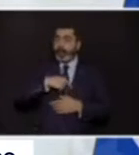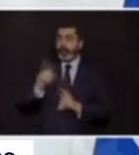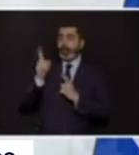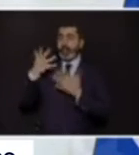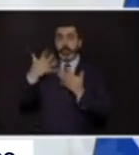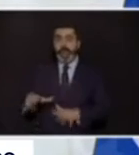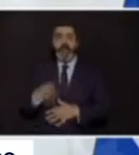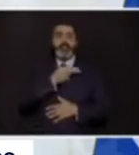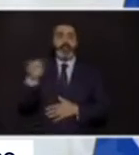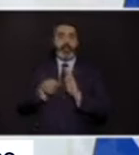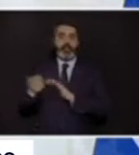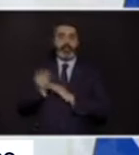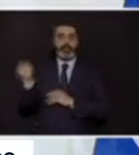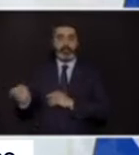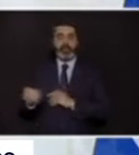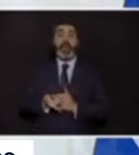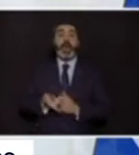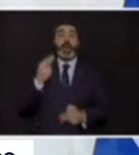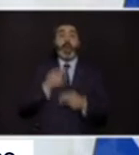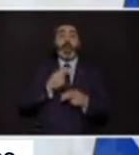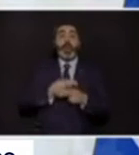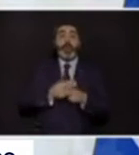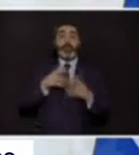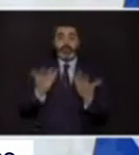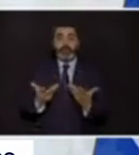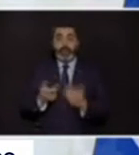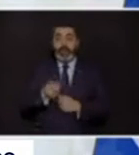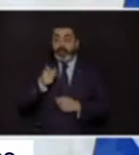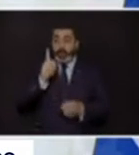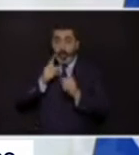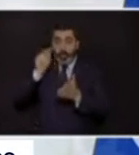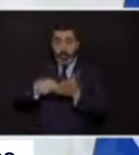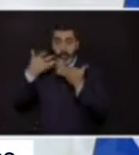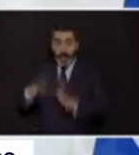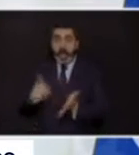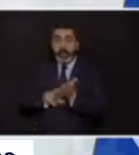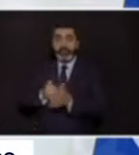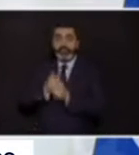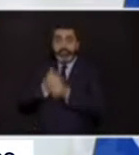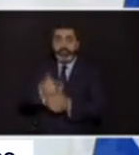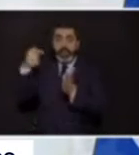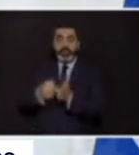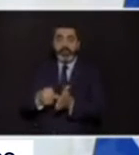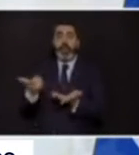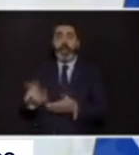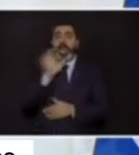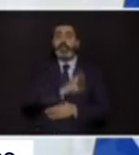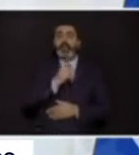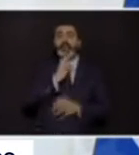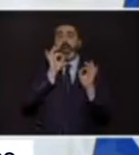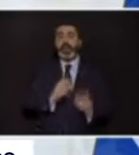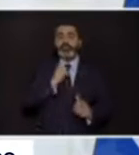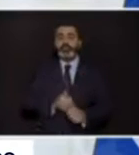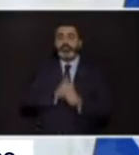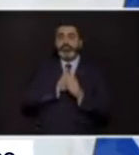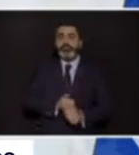και πράγματι είναι πάρα πολύ σημαντικό να υλοποιείται αυτή η συμφωνία και γι' αυτό σε ευρωπαϊκό επίπεδο θα συνεχίσουμε να